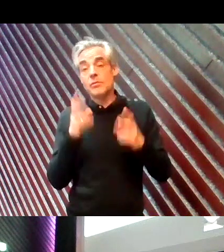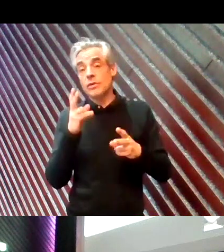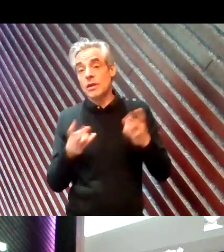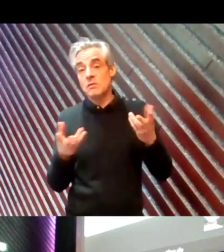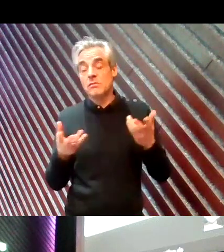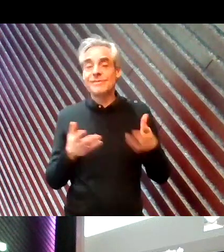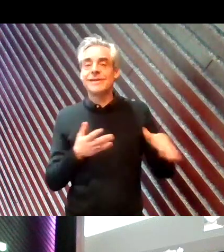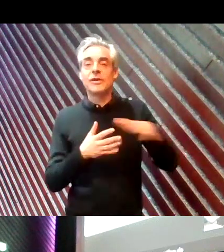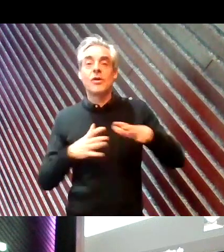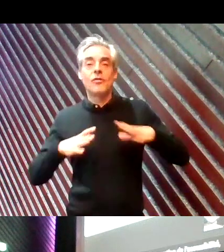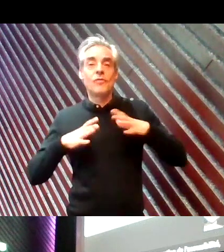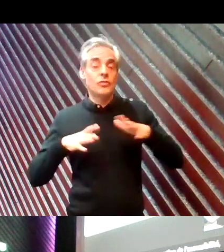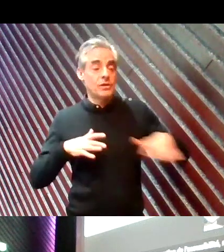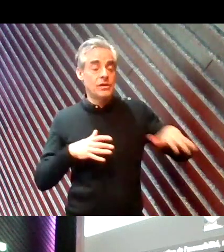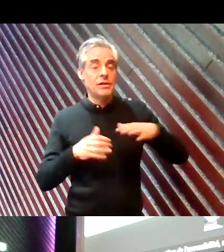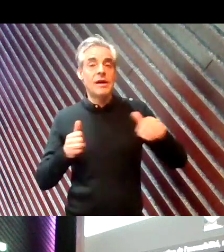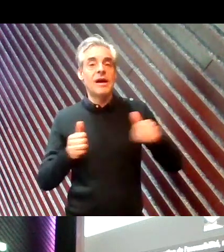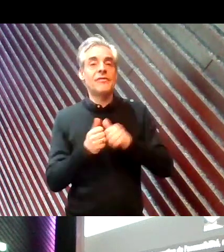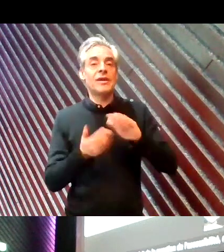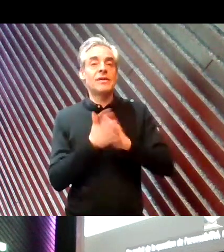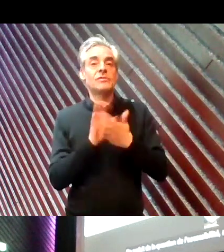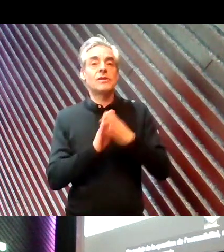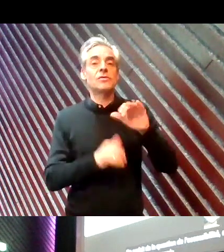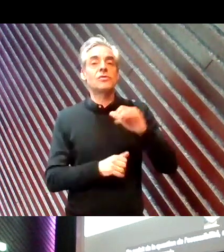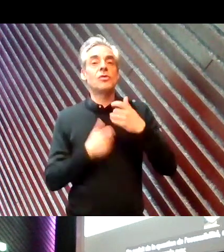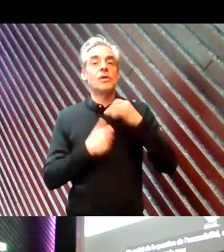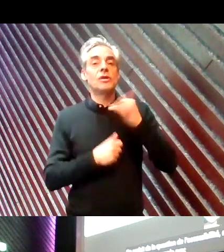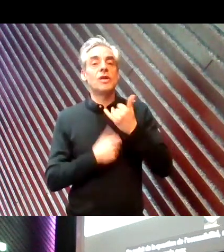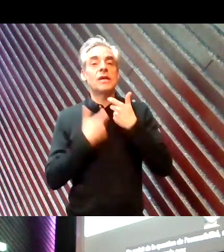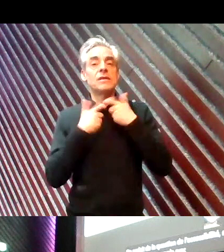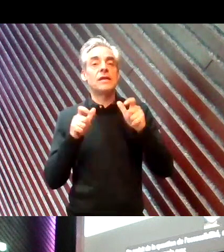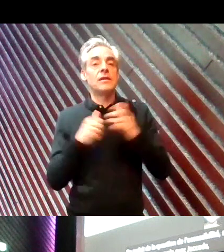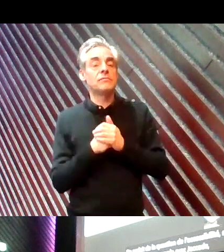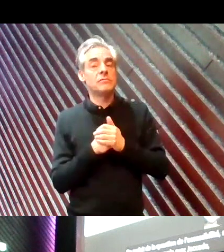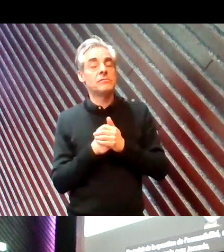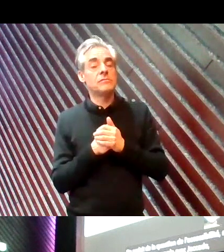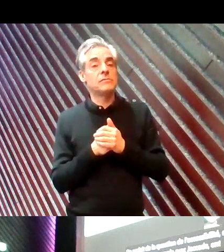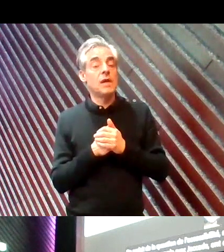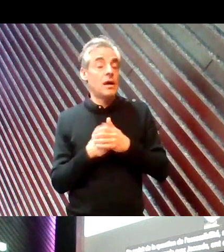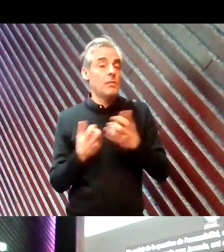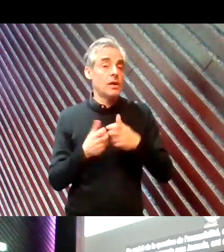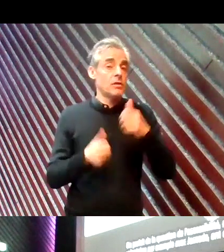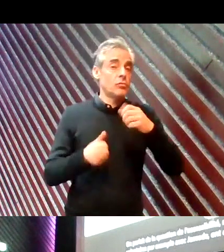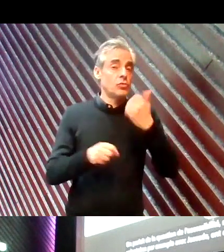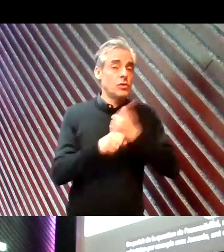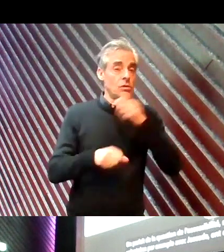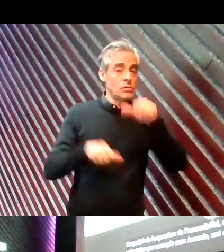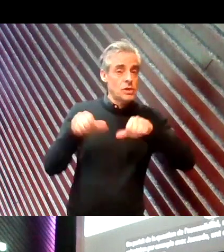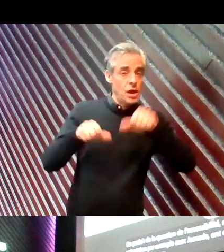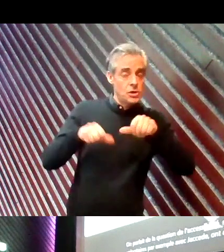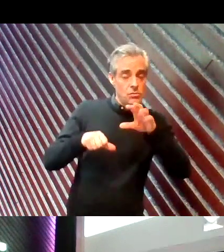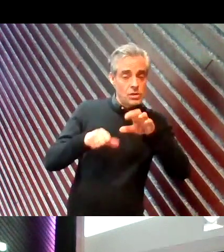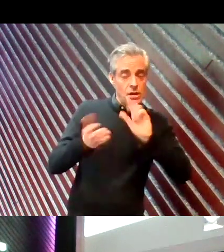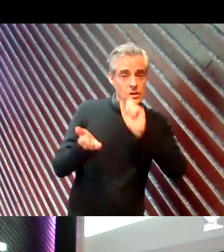bien, nos volontaires, par exemple, avec J'accède, ils ont chaque année un challenge qui est de répertorier un maximum de lieu